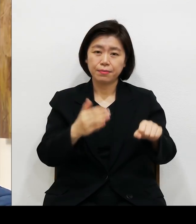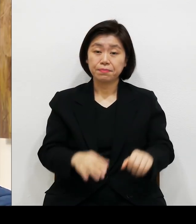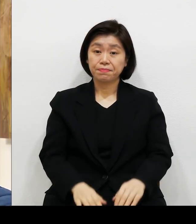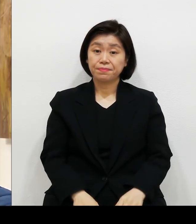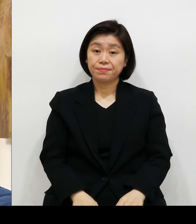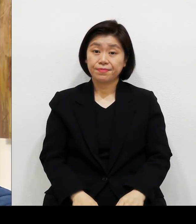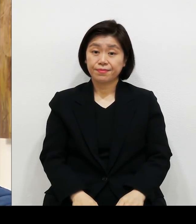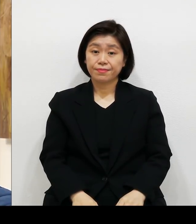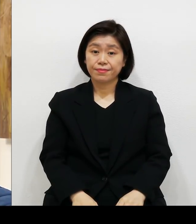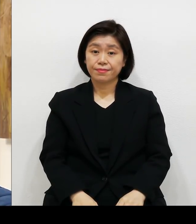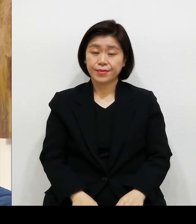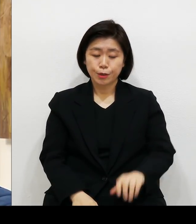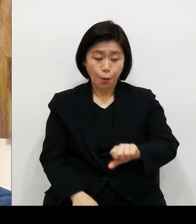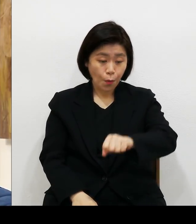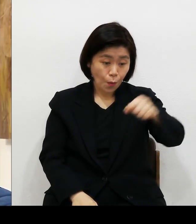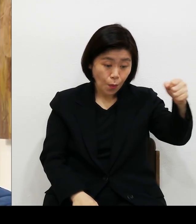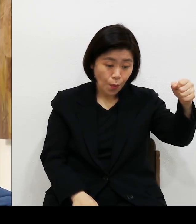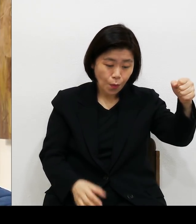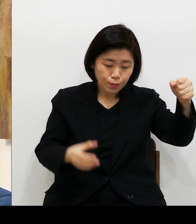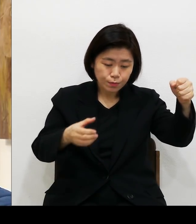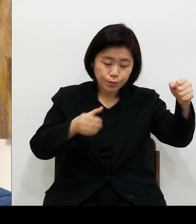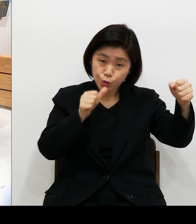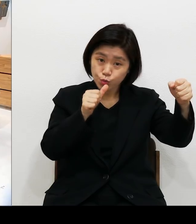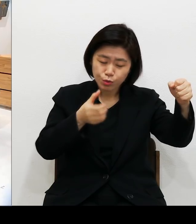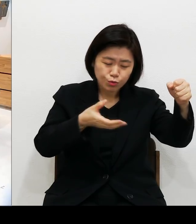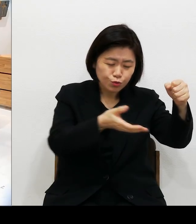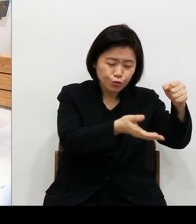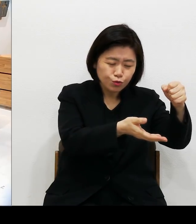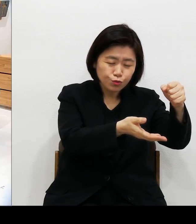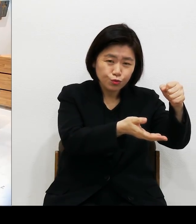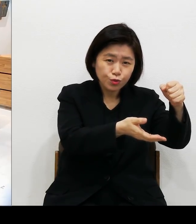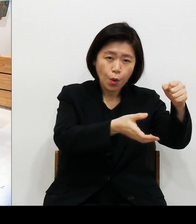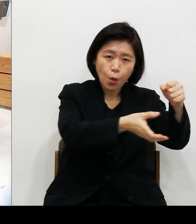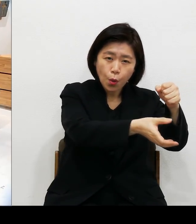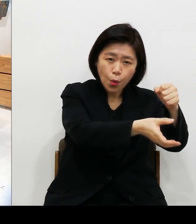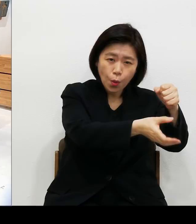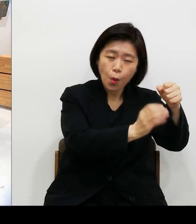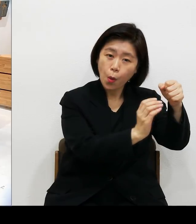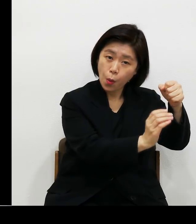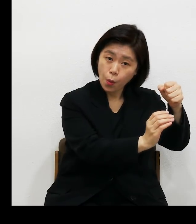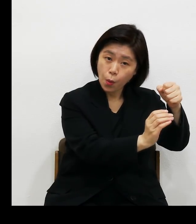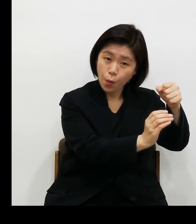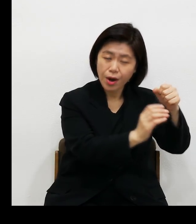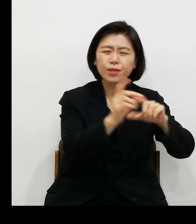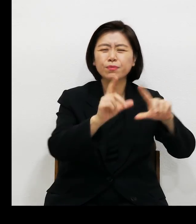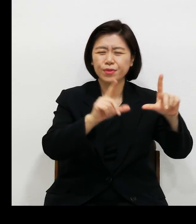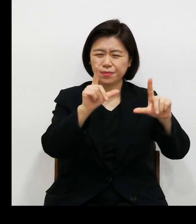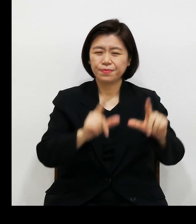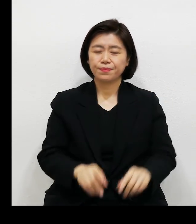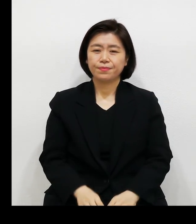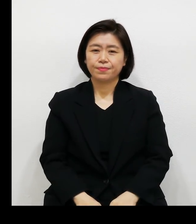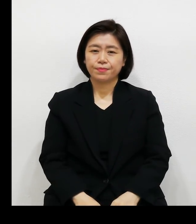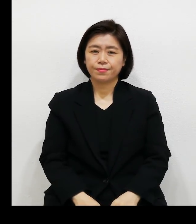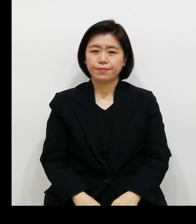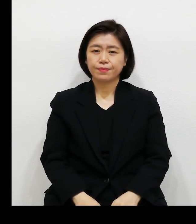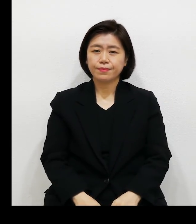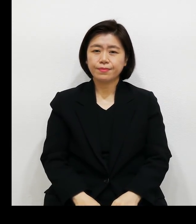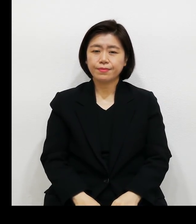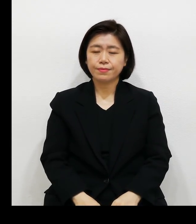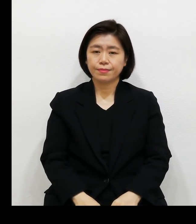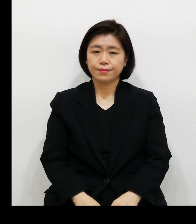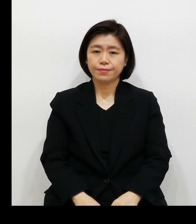분유 그 유모차 그 커버 안으로 손을 집어넣어서 분유를 먹이고 있는 딱 이런 예. 자세였을 거예요. 이러고 네, 있었던 네. 거였거든요.